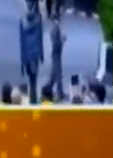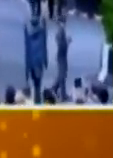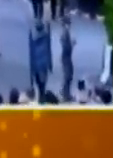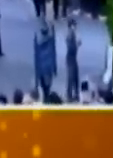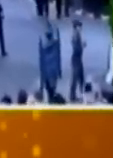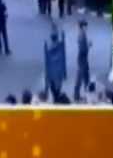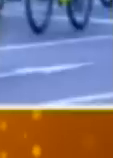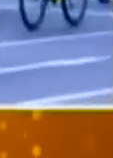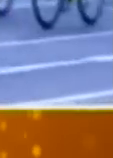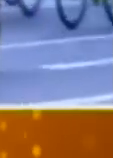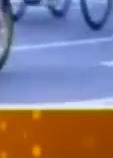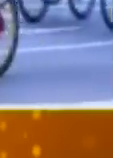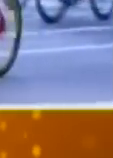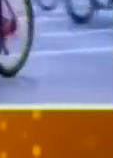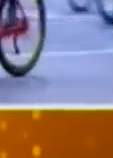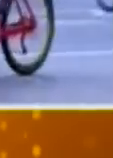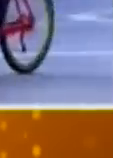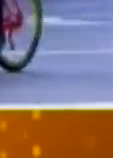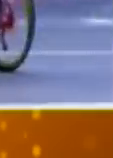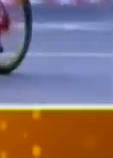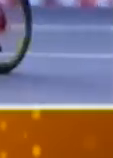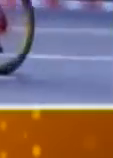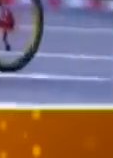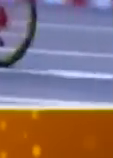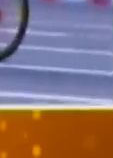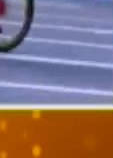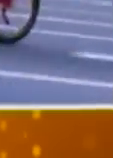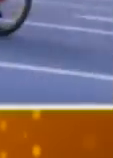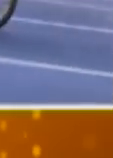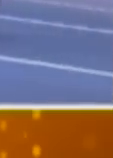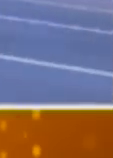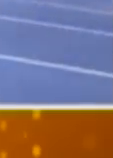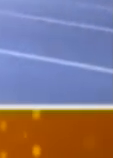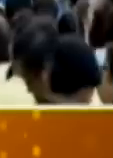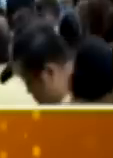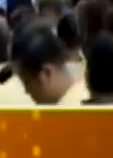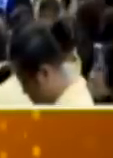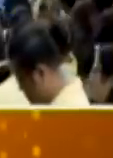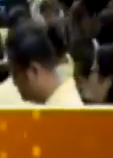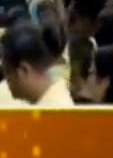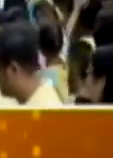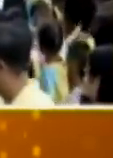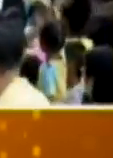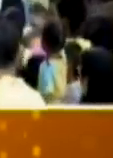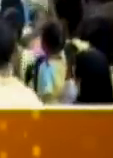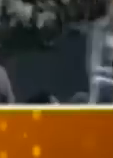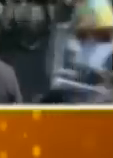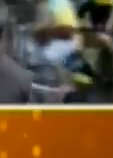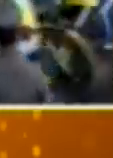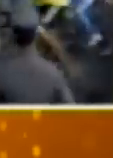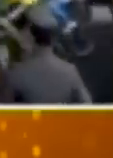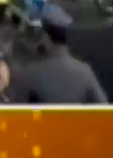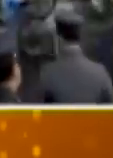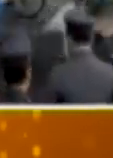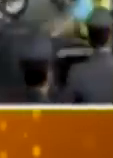ธุรกิจเอกชนด้วยนะครับที่อยู่เบื้องหลังทำให้กิจกรรมเฉลิมพระเกียรติครั้งนี้เป็นไปด้วยความเรียบร้อยในทุกขั้นตอนทุกพื้นที่นะครับ